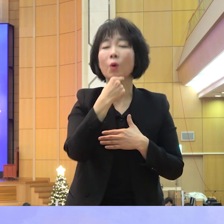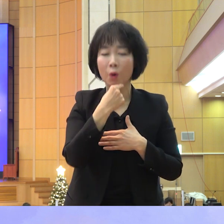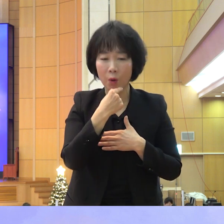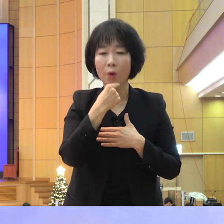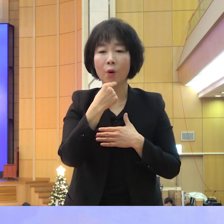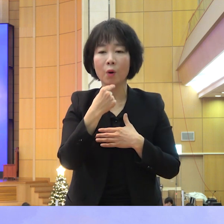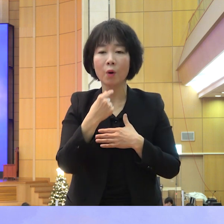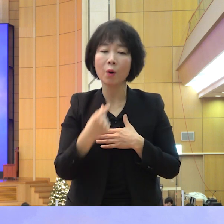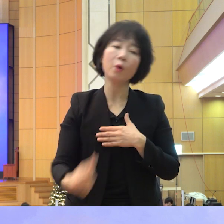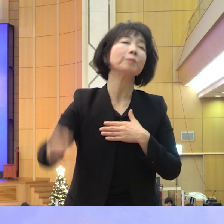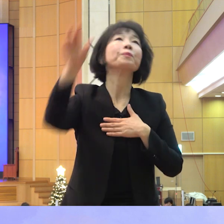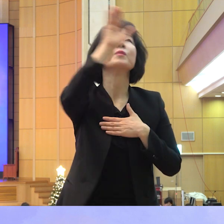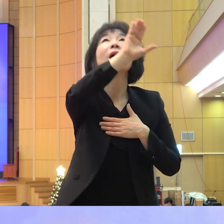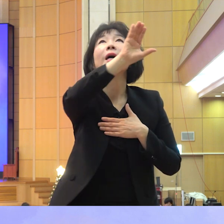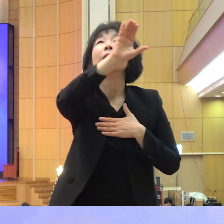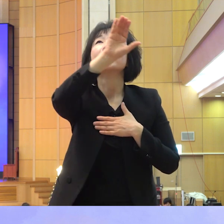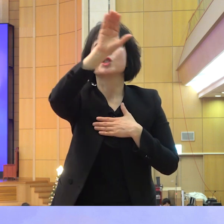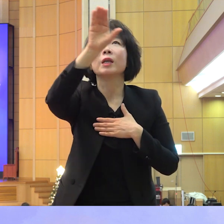바라보며